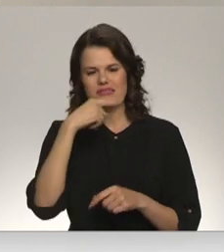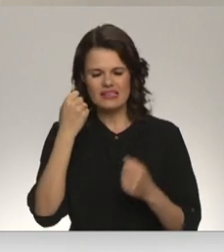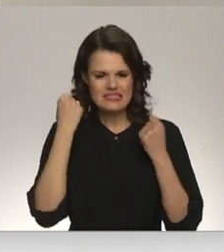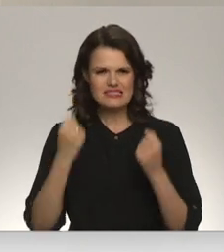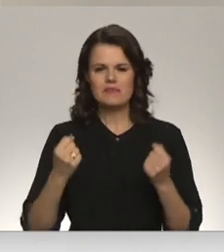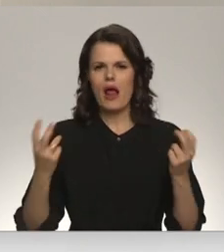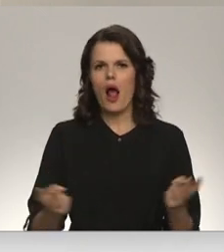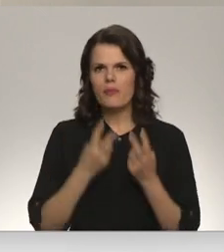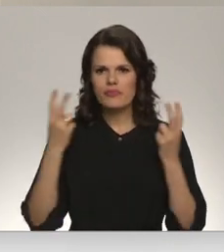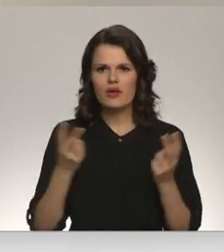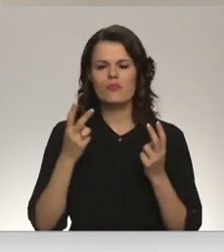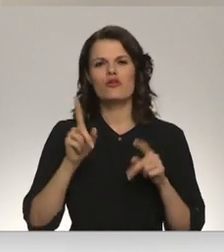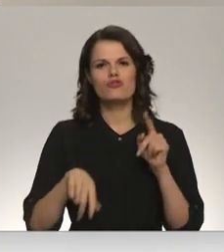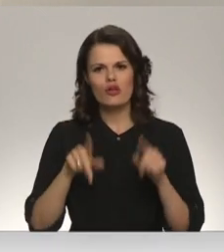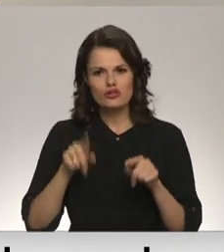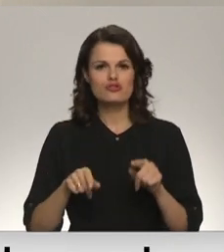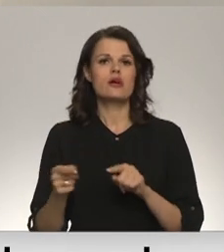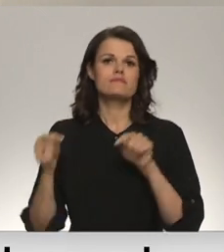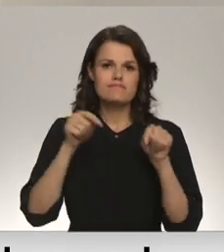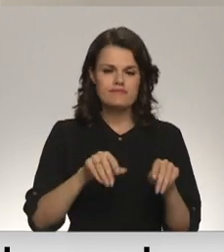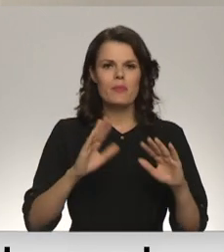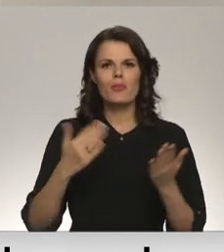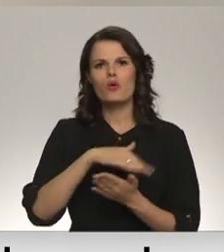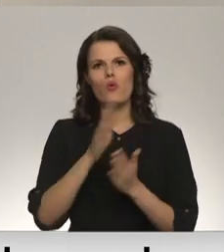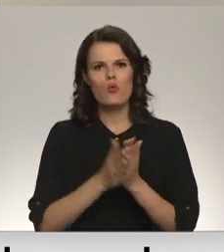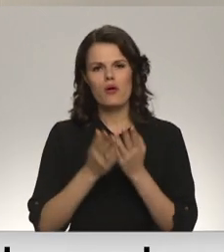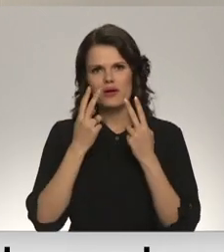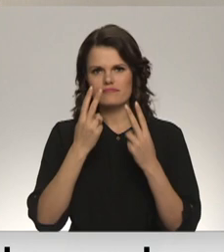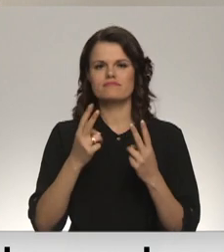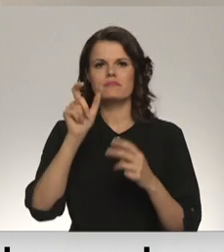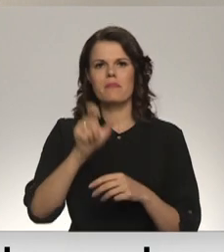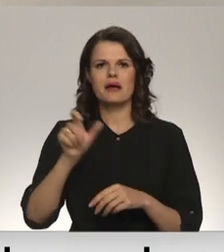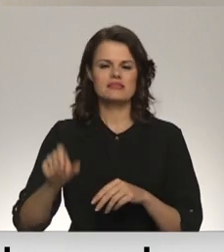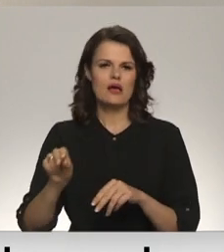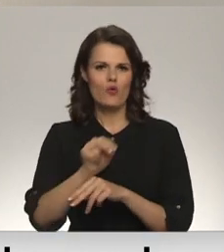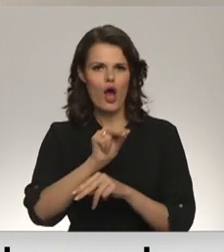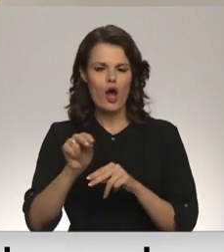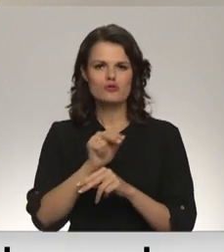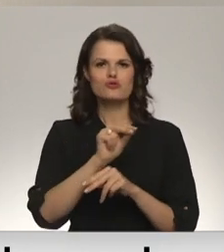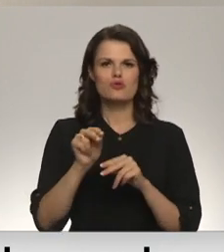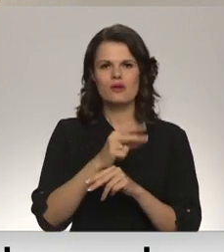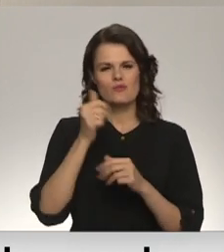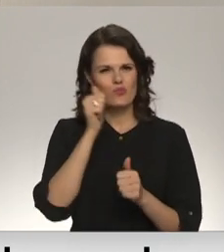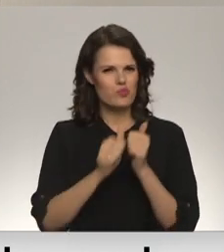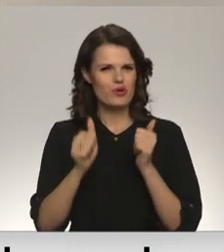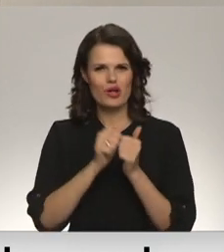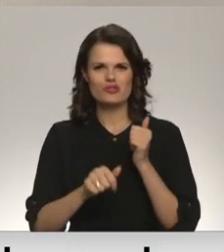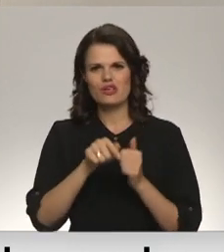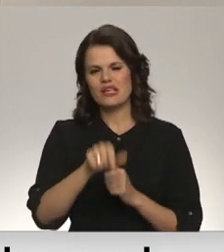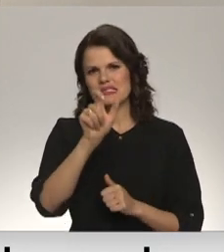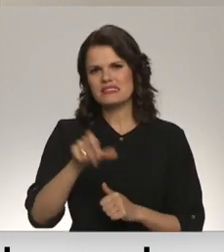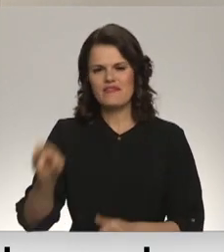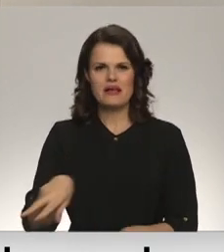dziļiem apdegumiem. Daži viņi iestējas, bet kopējā skatīt pacientu ārstēšanos un prognozi, bieži vien tie pacienti